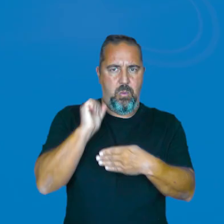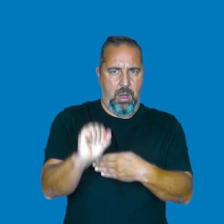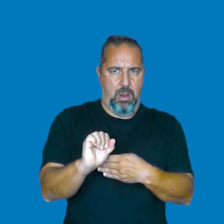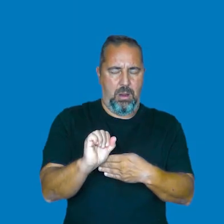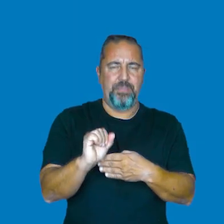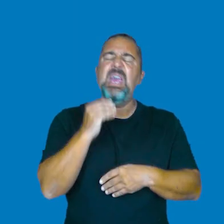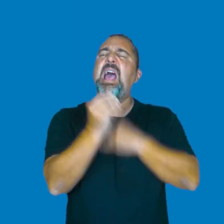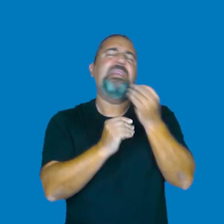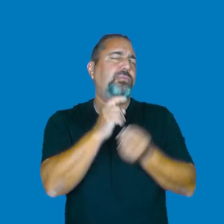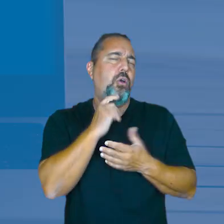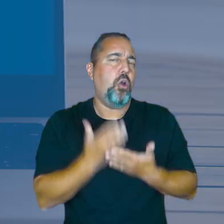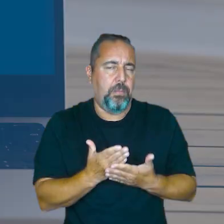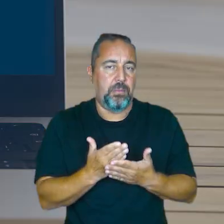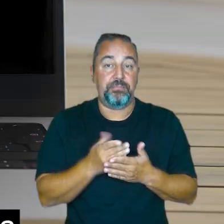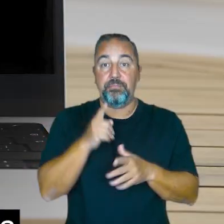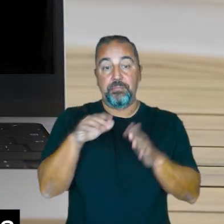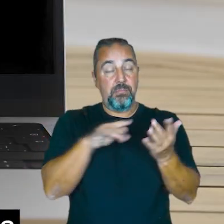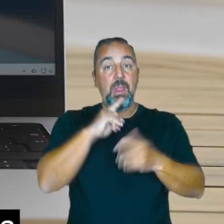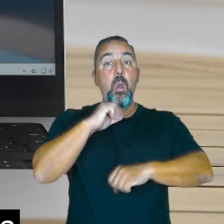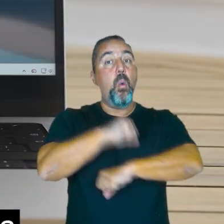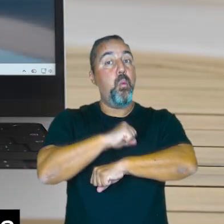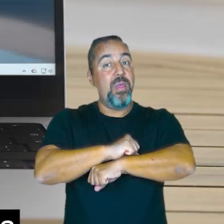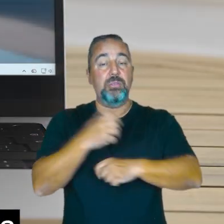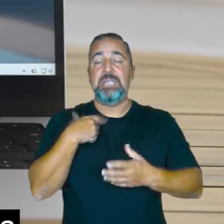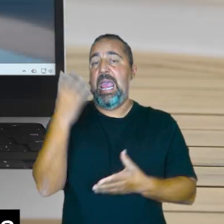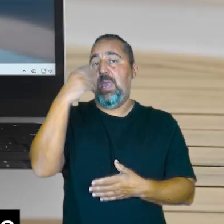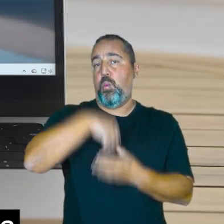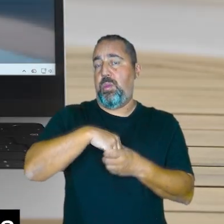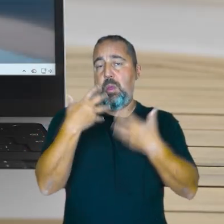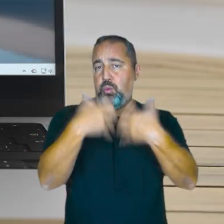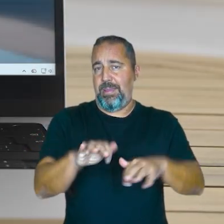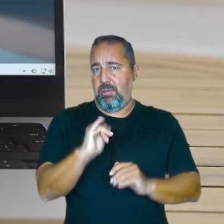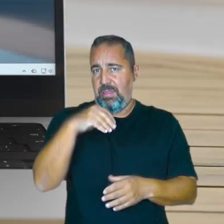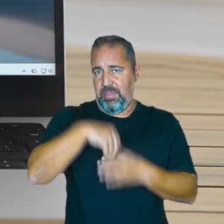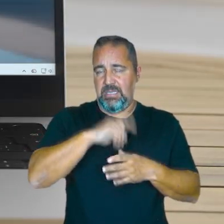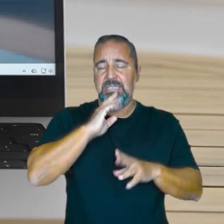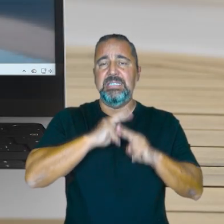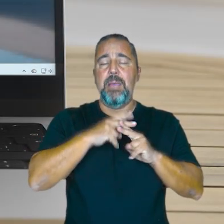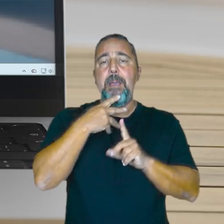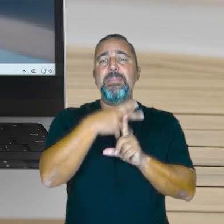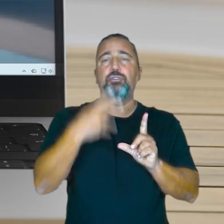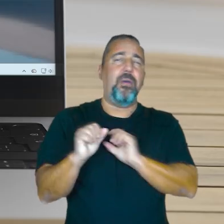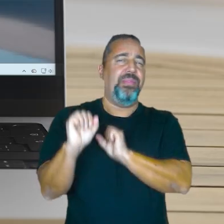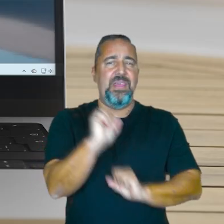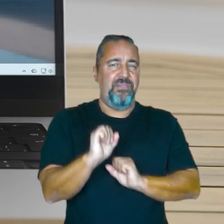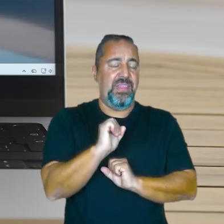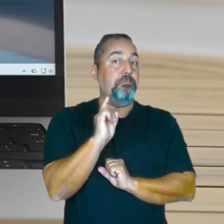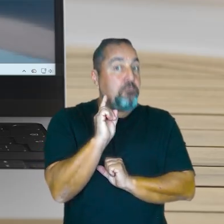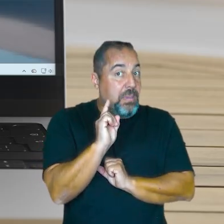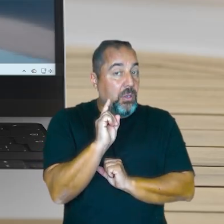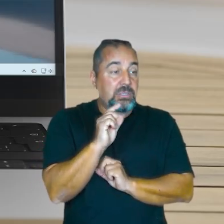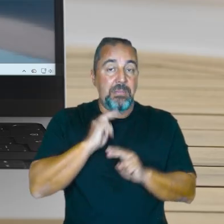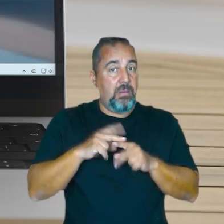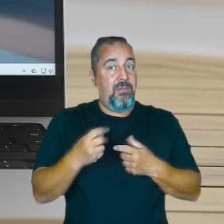Nola egin? Zure ordenagailuan, Windows erabiltzen baduzu, lehen etsita dator Microsoft Defender, baina aktibo